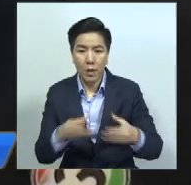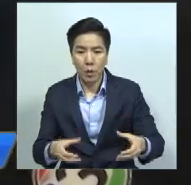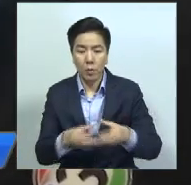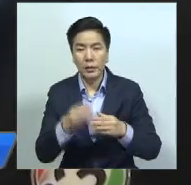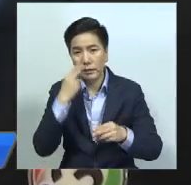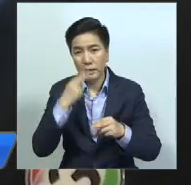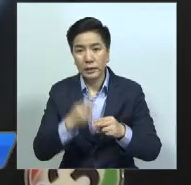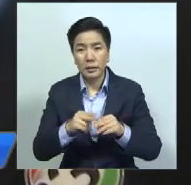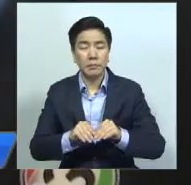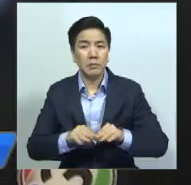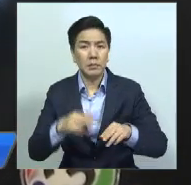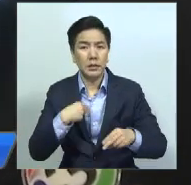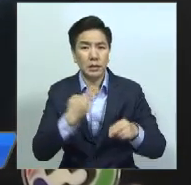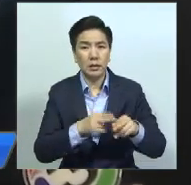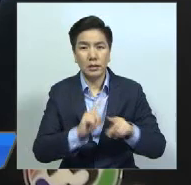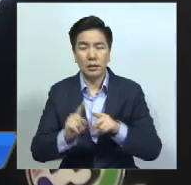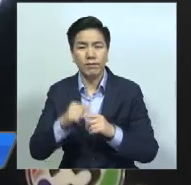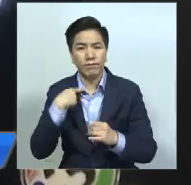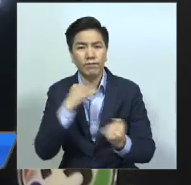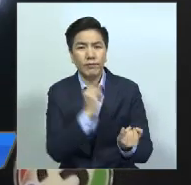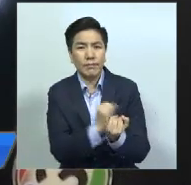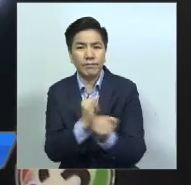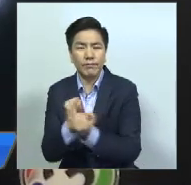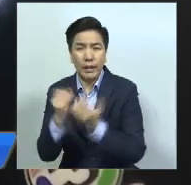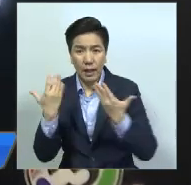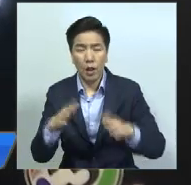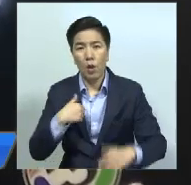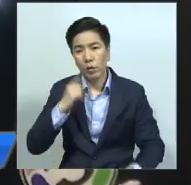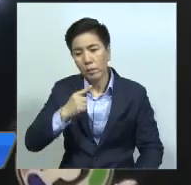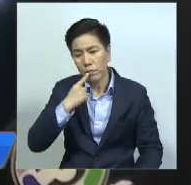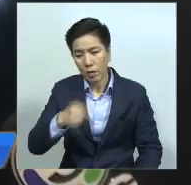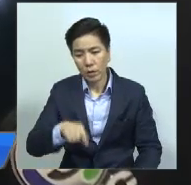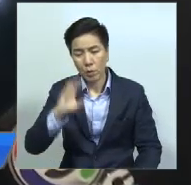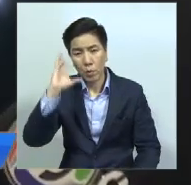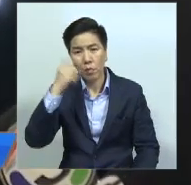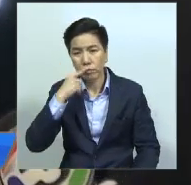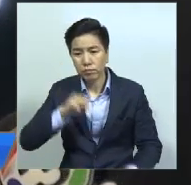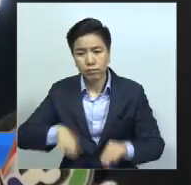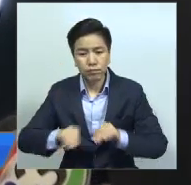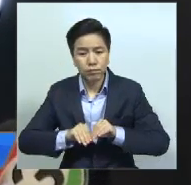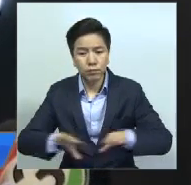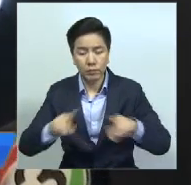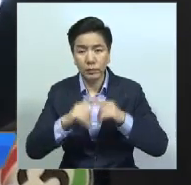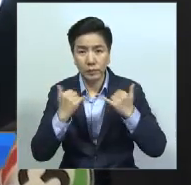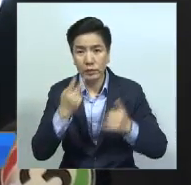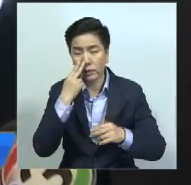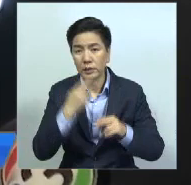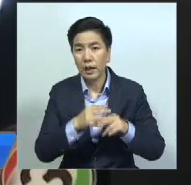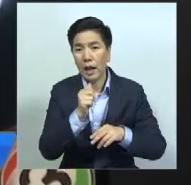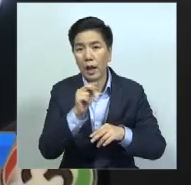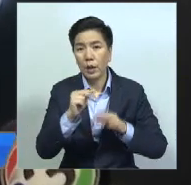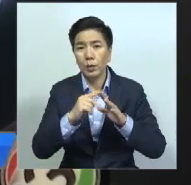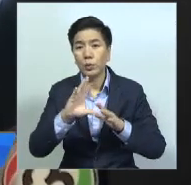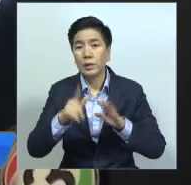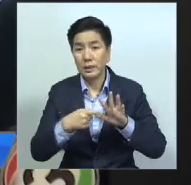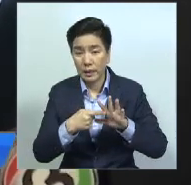คที่ปรากฏชื่อหลายคนเรียกว่าคุ้นกันดีแล้วก็มีการวิพากษ์วิจารณ์ในโลกออนไลน์ไปแล้วด้วยนะคะไม่ว่าจะเป็นนายอนุช